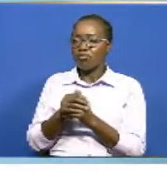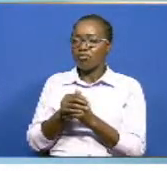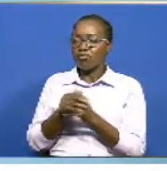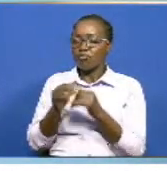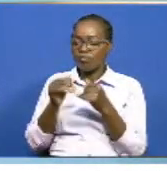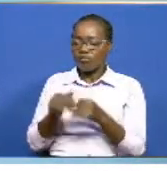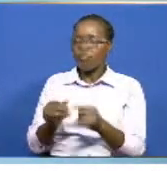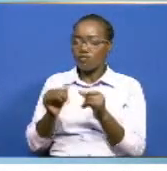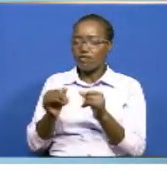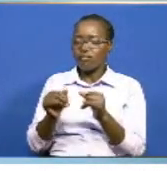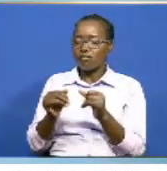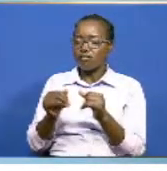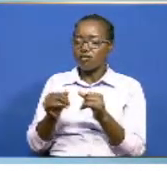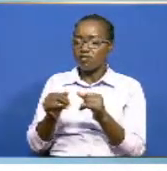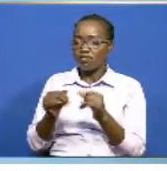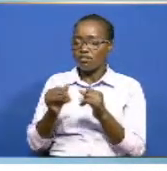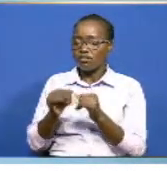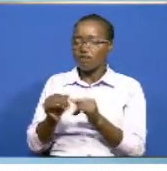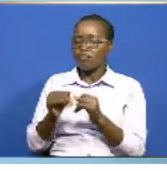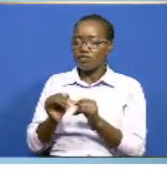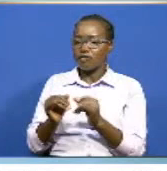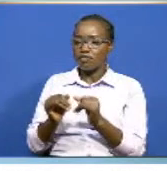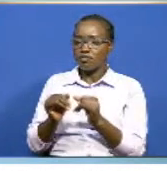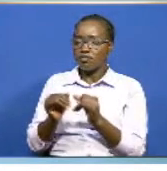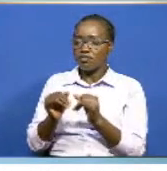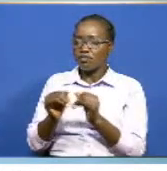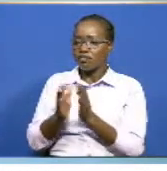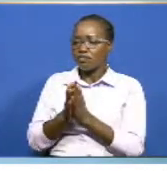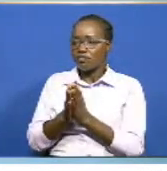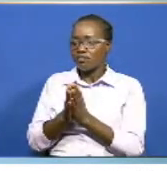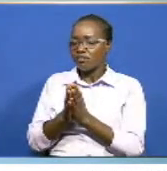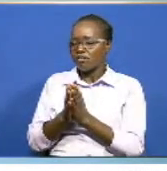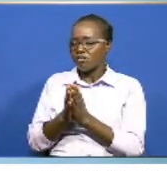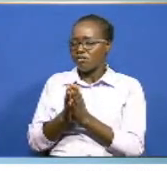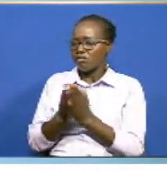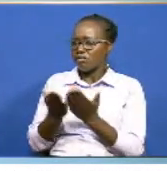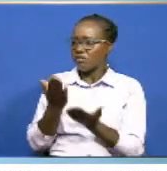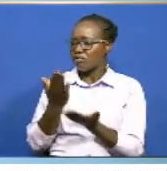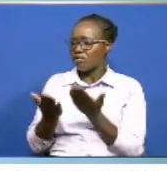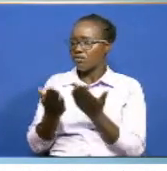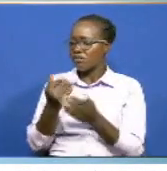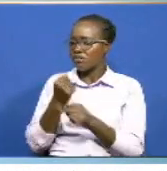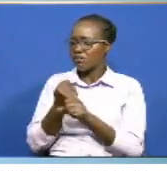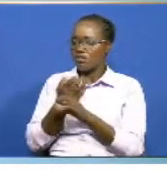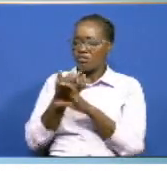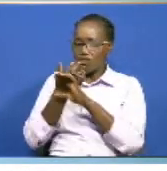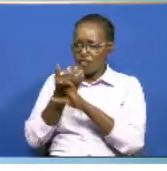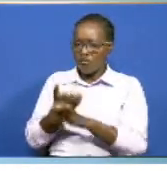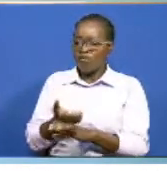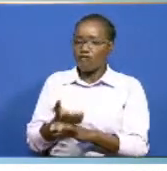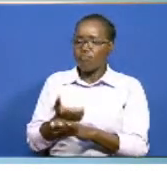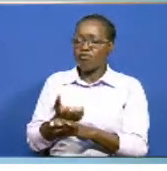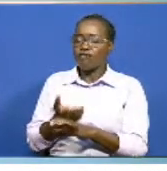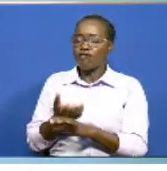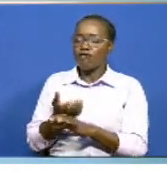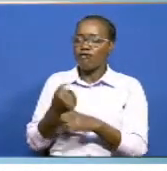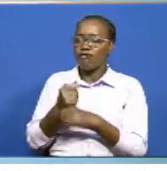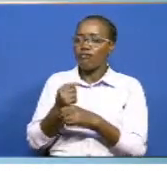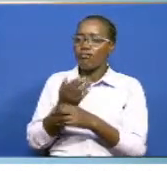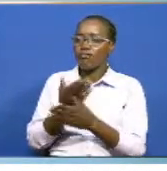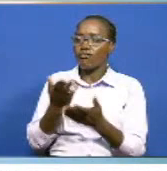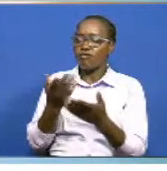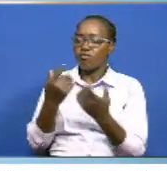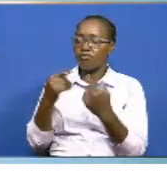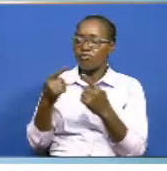imejaribu katika kufanya censorship, mm-hmm. lakini labda watie bidii zaidi katika mm-hmm. kufanya censorship ili